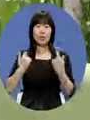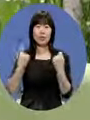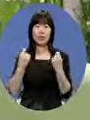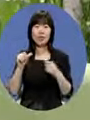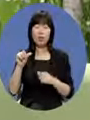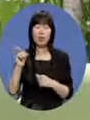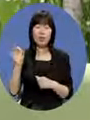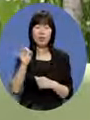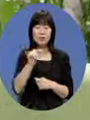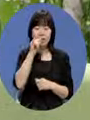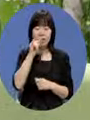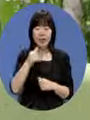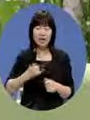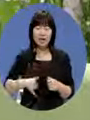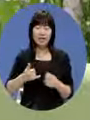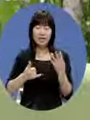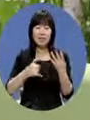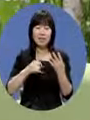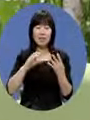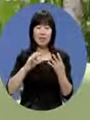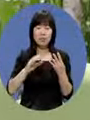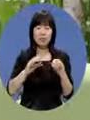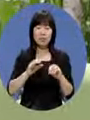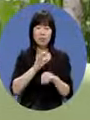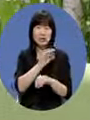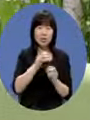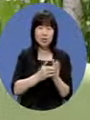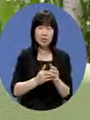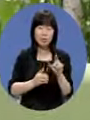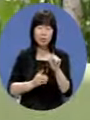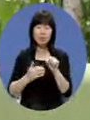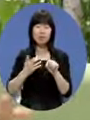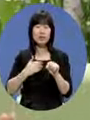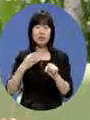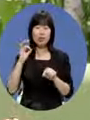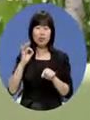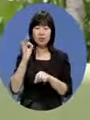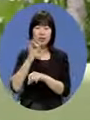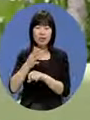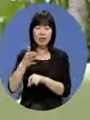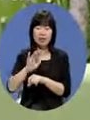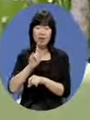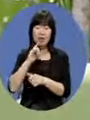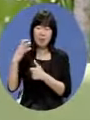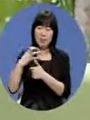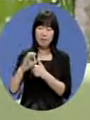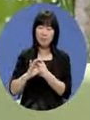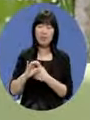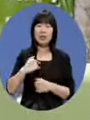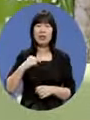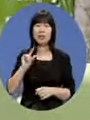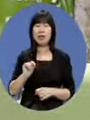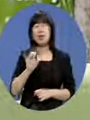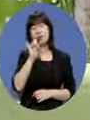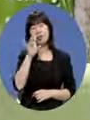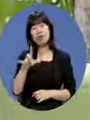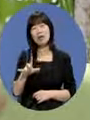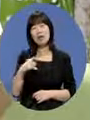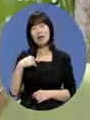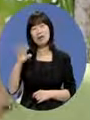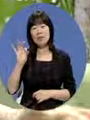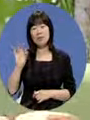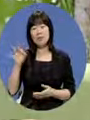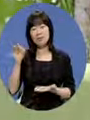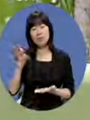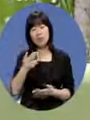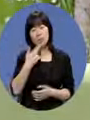5만원 줘서 앱으로 4만원 사고만 안 원을 네온사인 데 그 거지 물어 간다 그러면 아니 때는 내가 만원도 안 데 그 내가 만원에